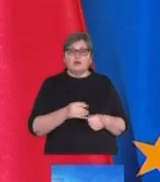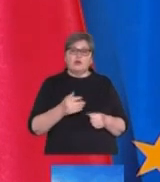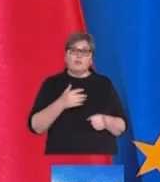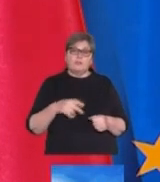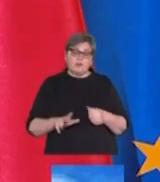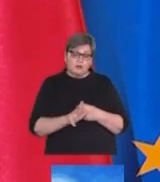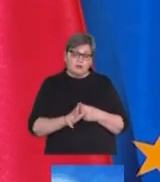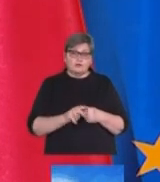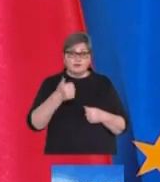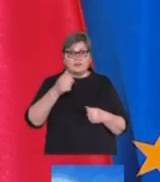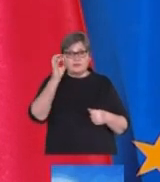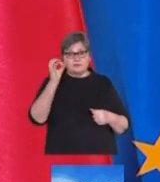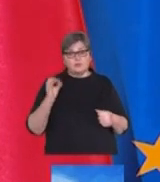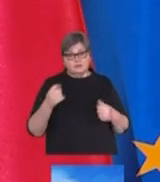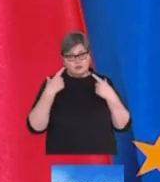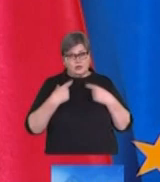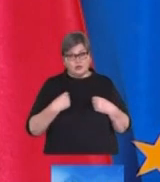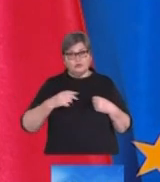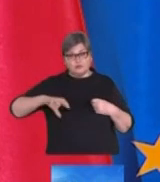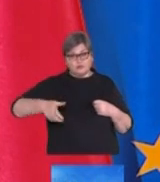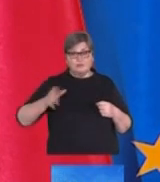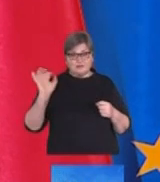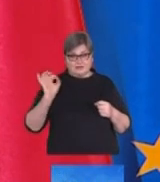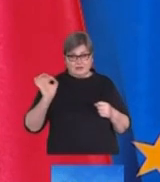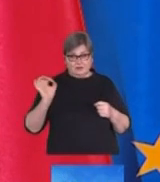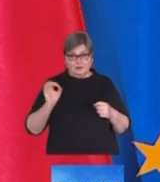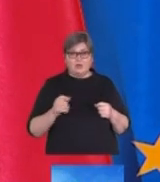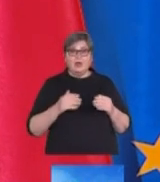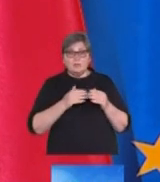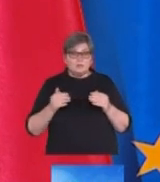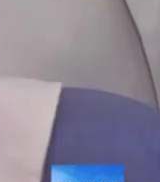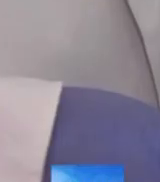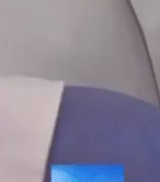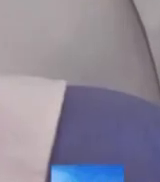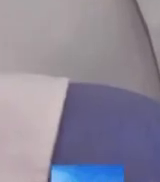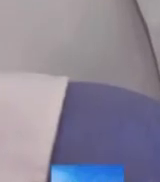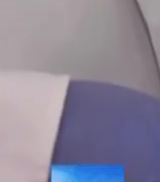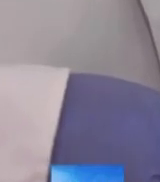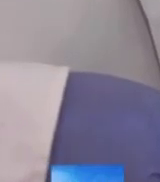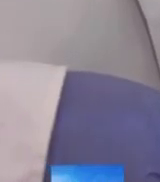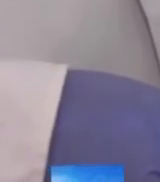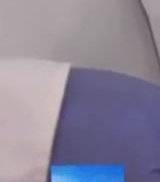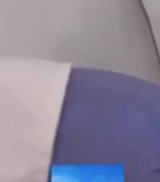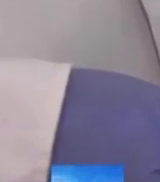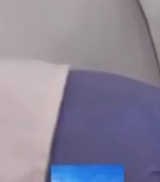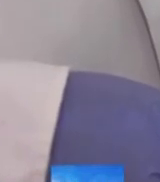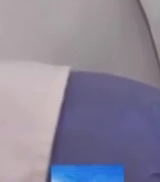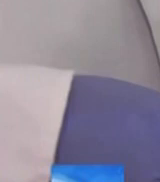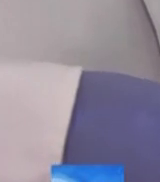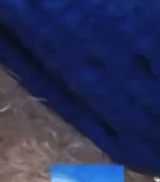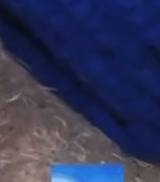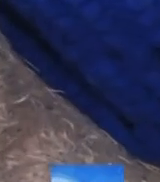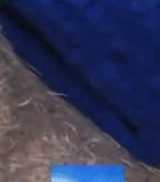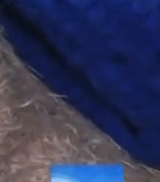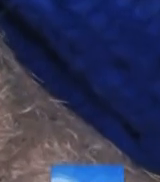81% osób z grupy 0. Informuje minister Michał Dworczyk. Pierwsze szczepienia ruszyły dziś w domach pomocy